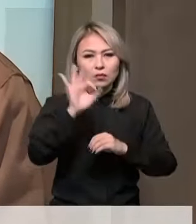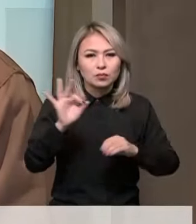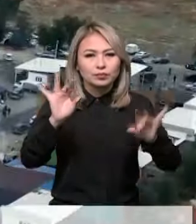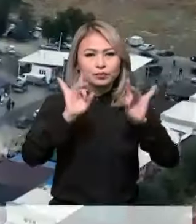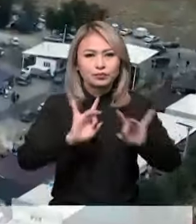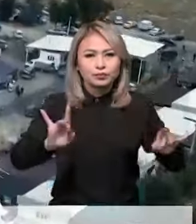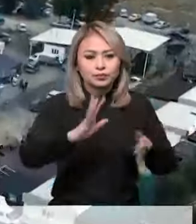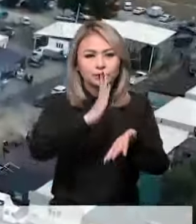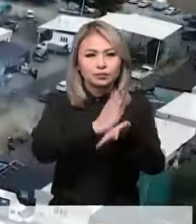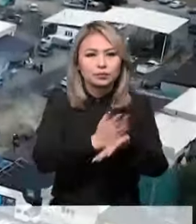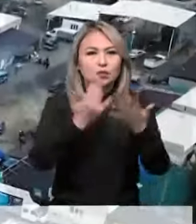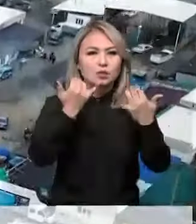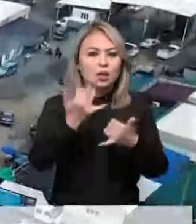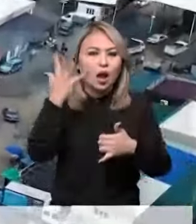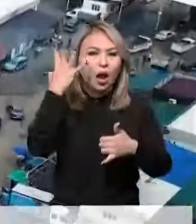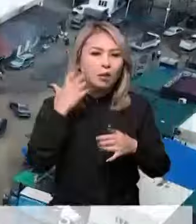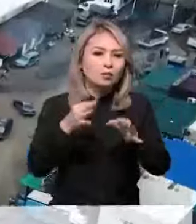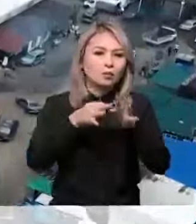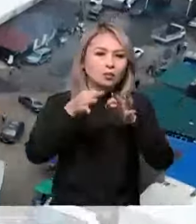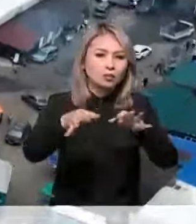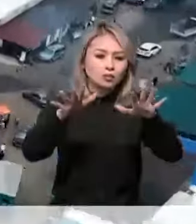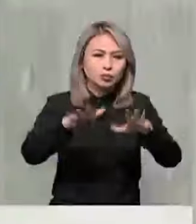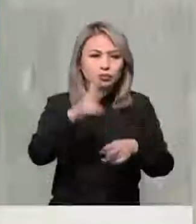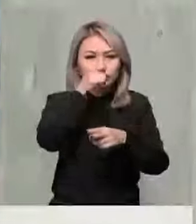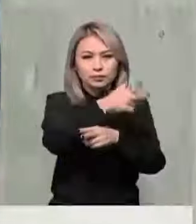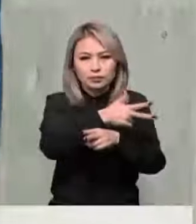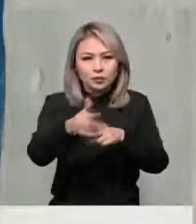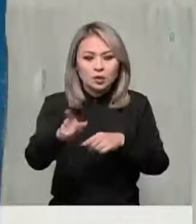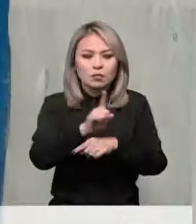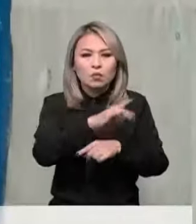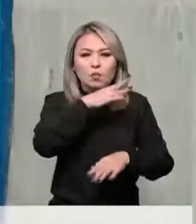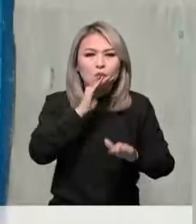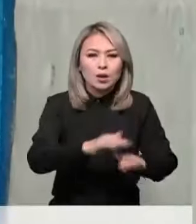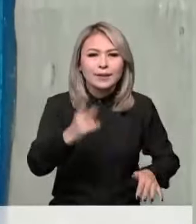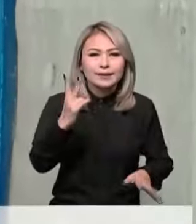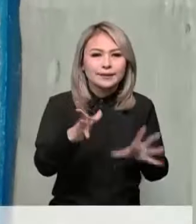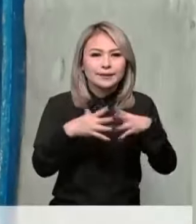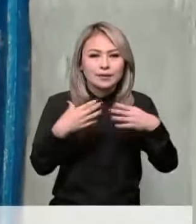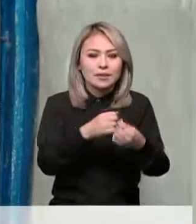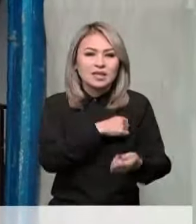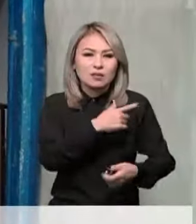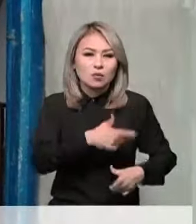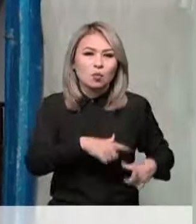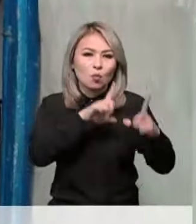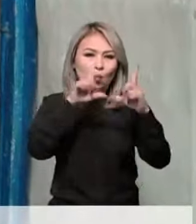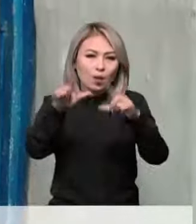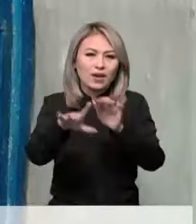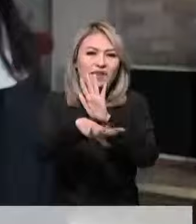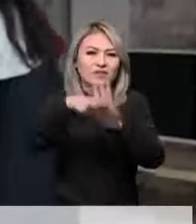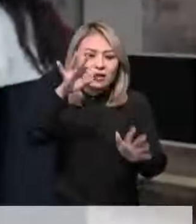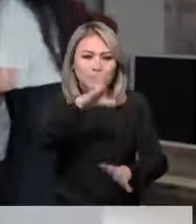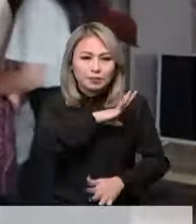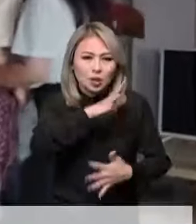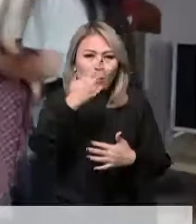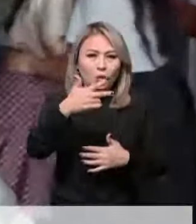жеткізіп жатырмыз. Жоба Алматы облысының Ақсеңгір ауылында түсірілген. Көп балалы екі отбасы және дипломмен ауылға барған бір отбасы таңдалыпты.